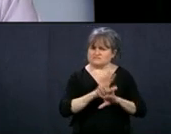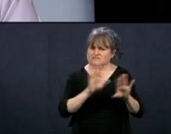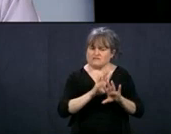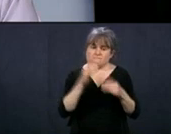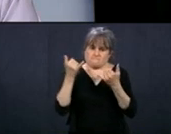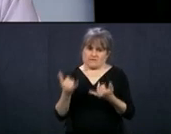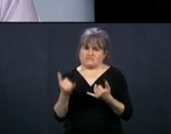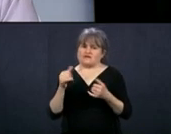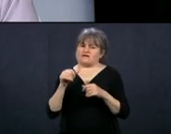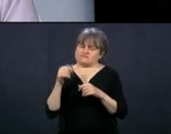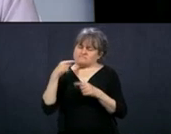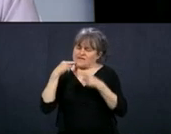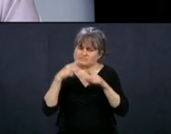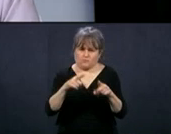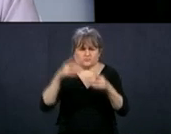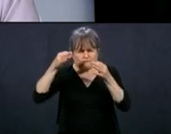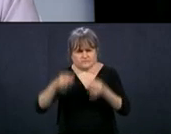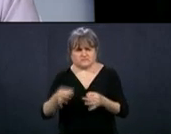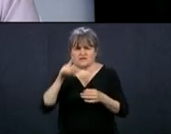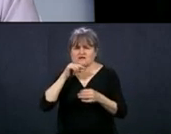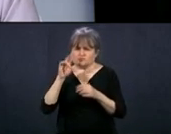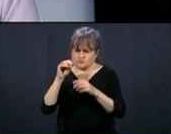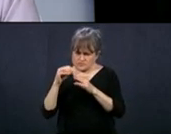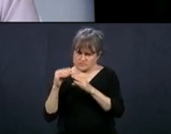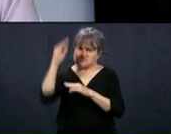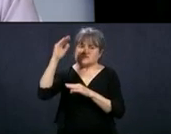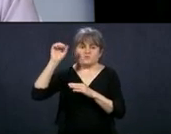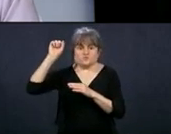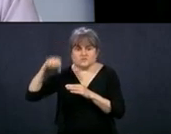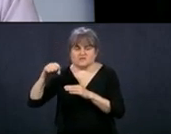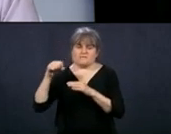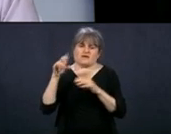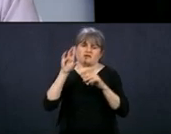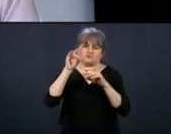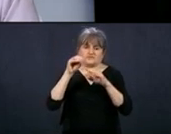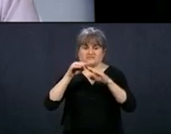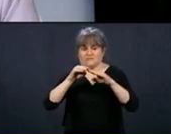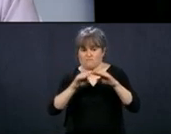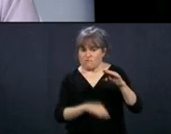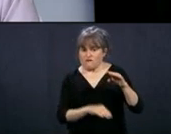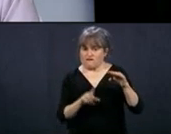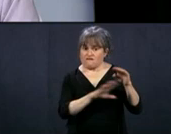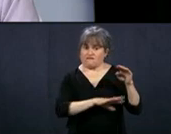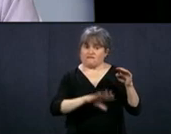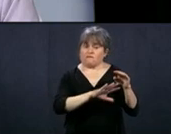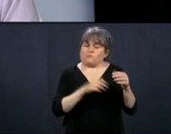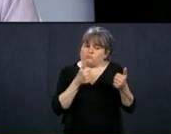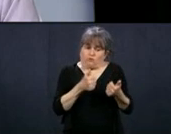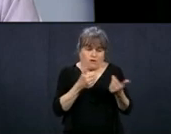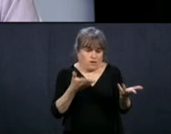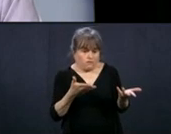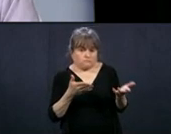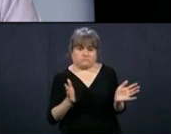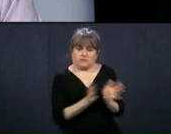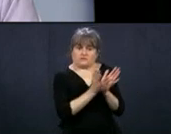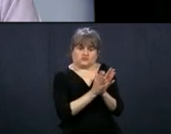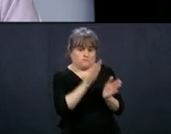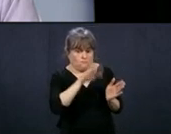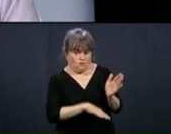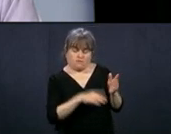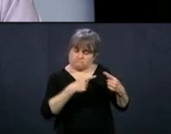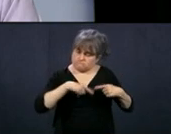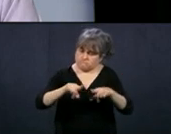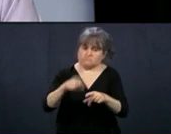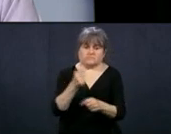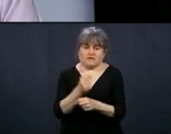à partir de 70 ans. Mais donc, en bas de 70 ans, les gens peuvent retourner travailler sans risque important pour